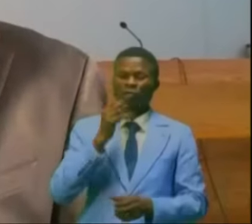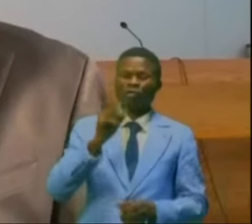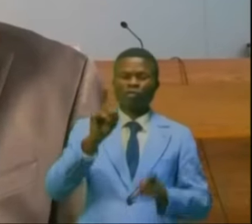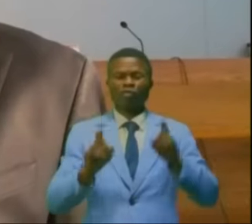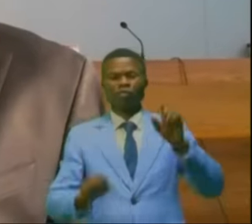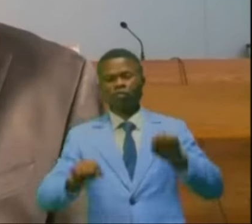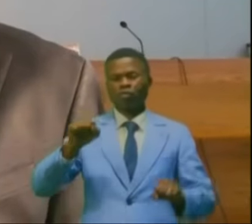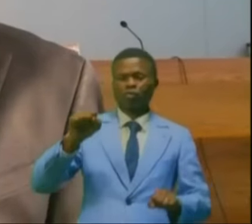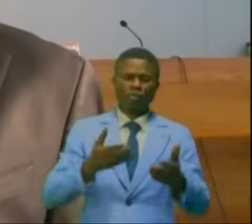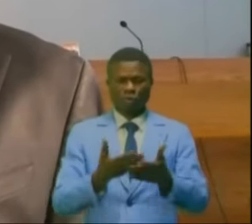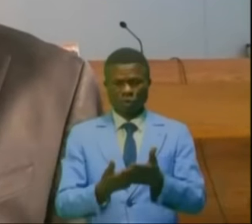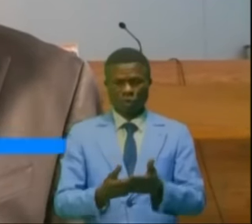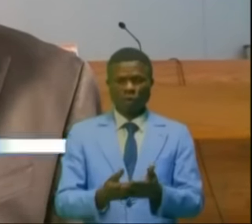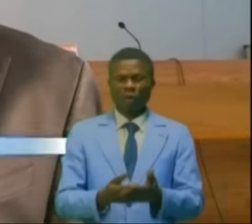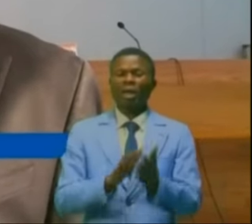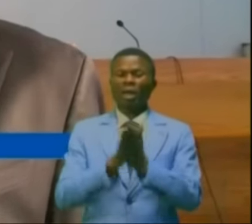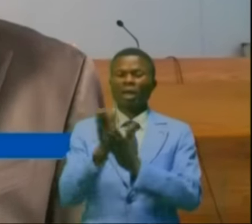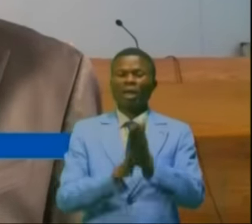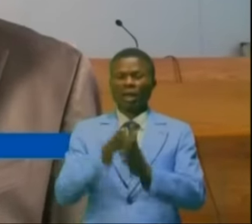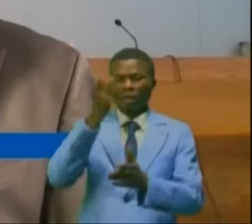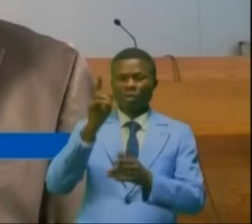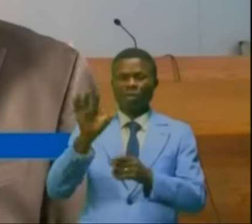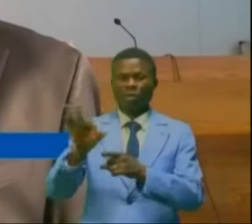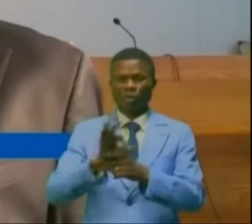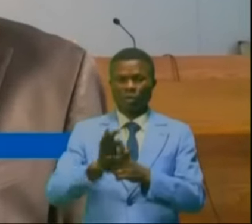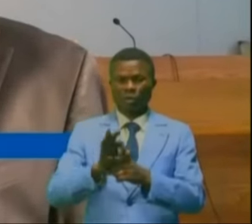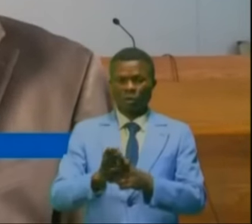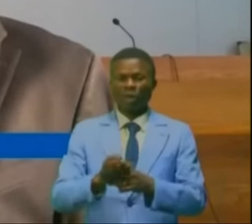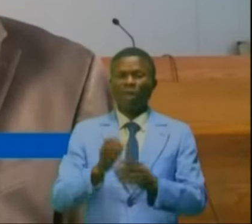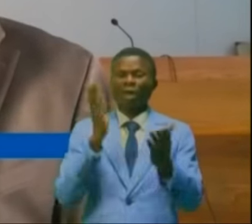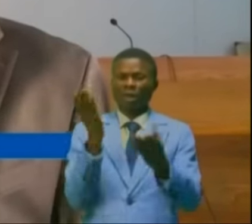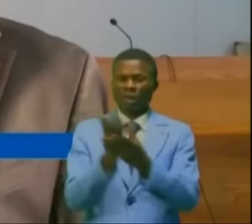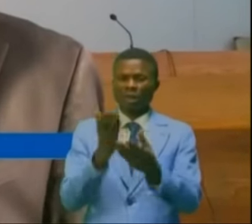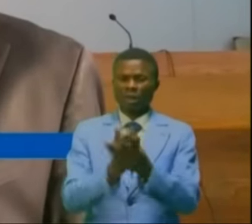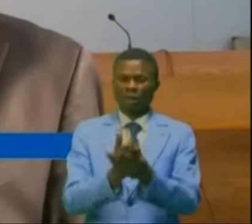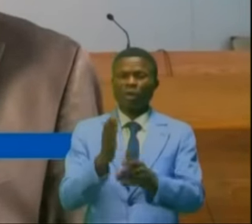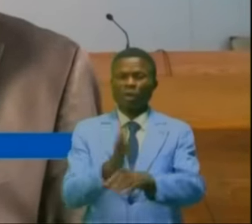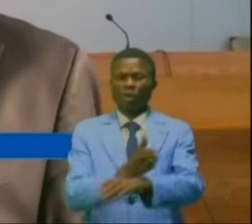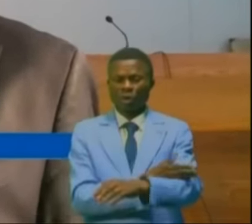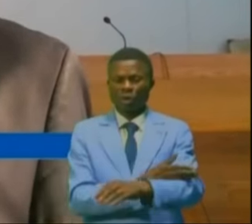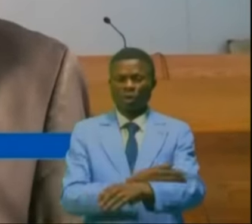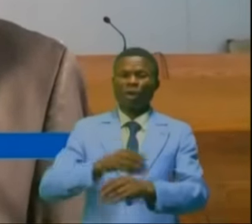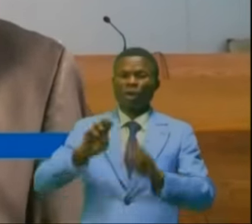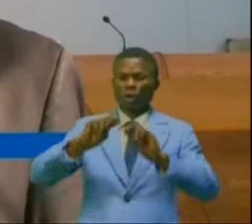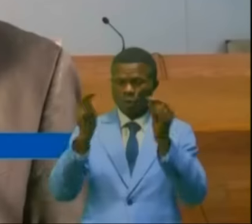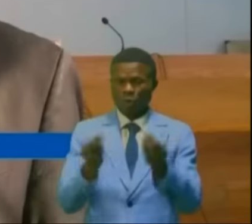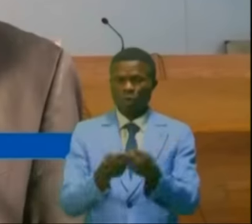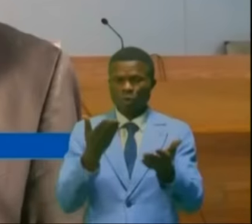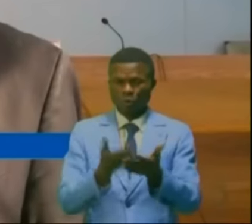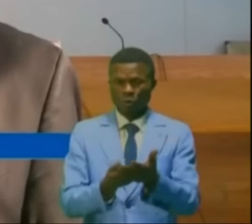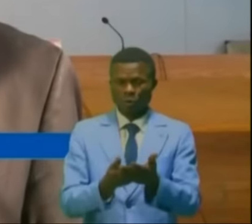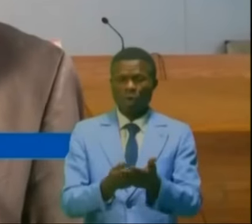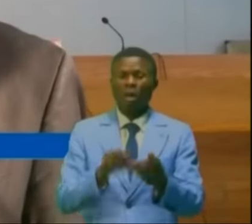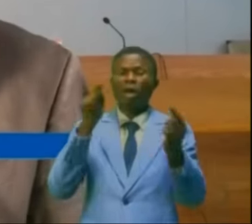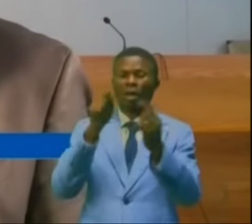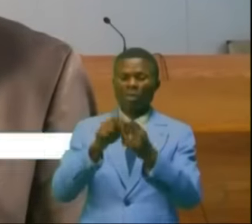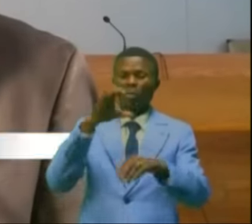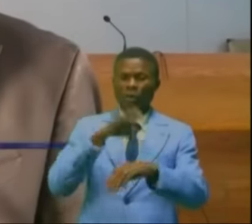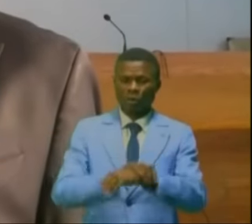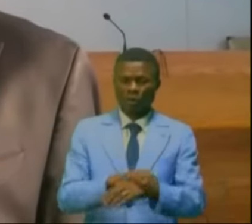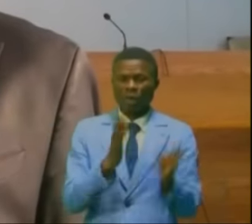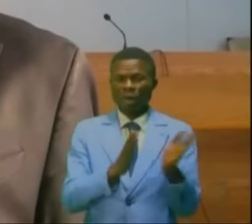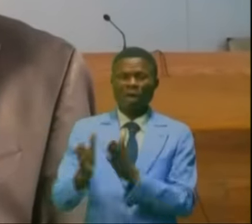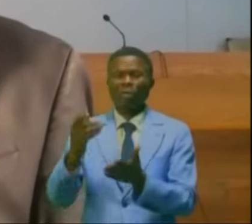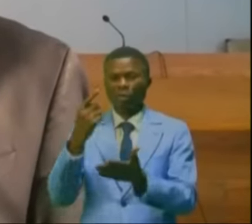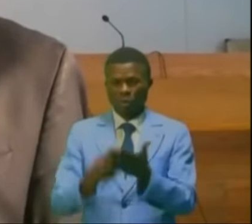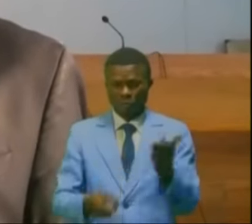séance d'aujourd'hui a porté essentiellement sur les différentes approches d'agencement, des structures, hein, des motifs d'un arrêt et des dispositifs.